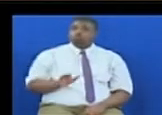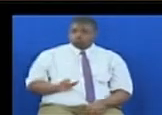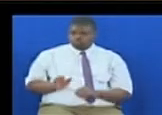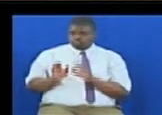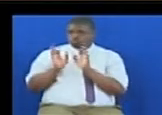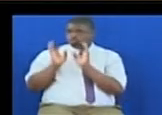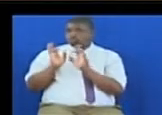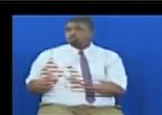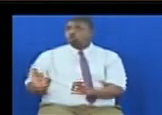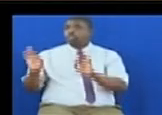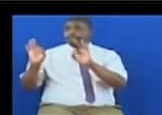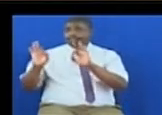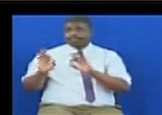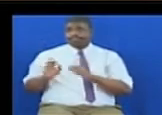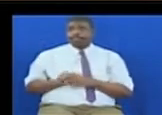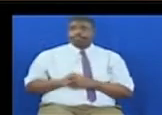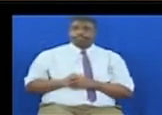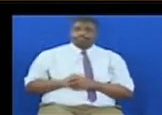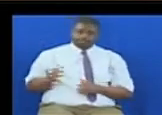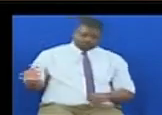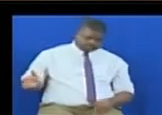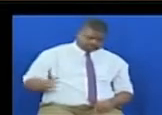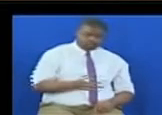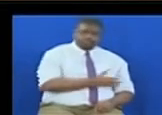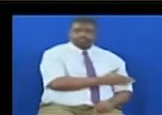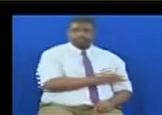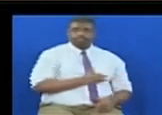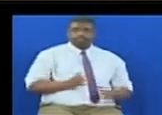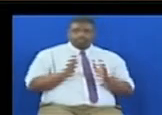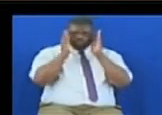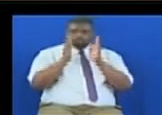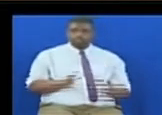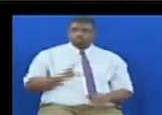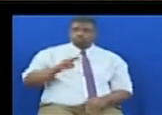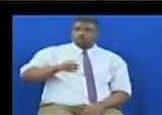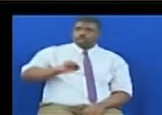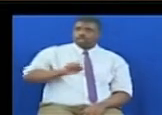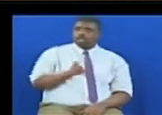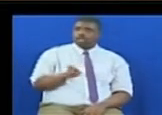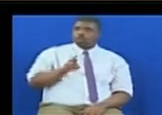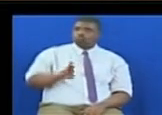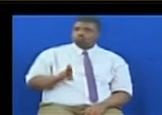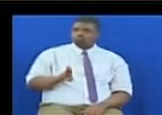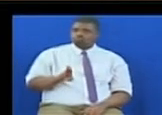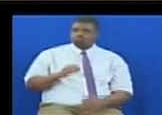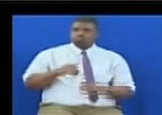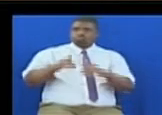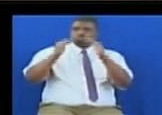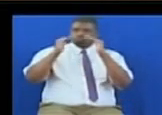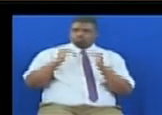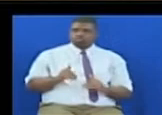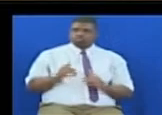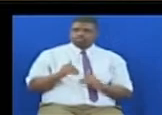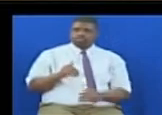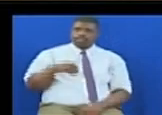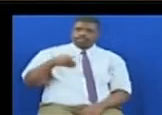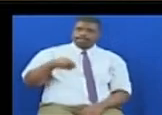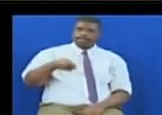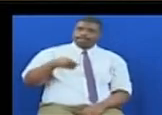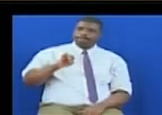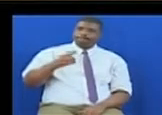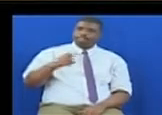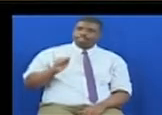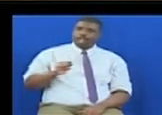mzuri sana. Mheshimiwa Dr. Mary Nagu atafuatiwa na mheshimiwa Peter Lijualikali. Mheshimiwa